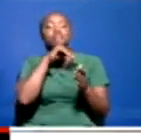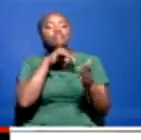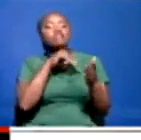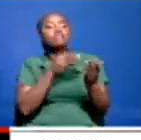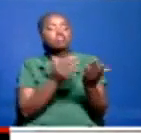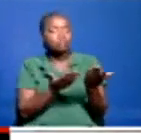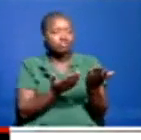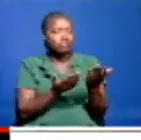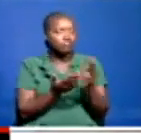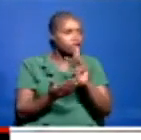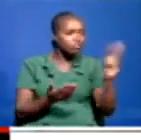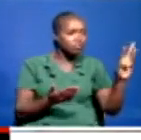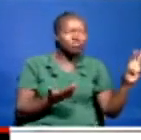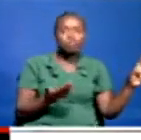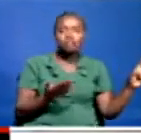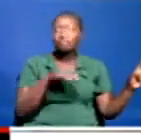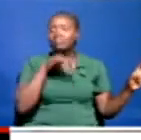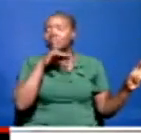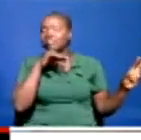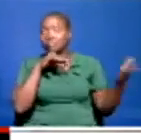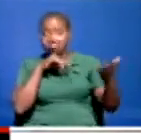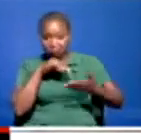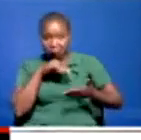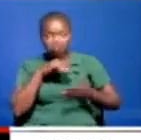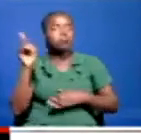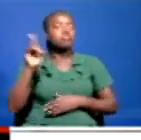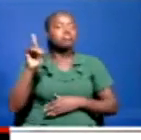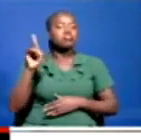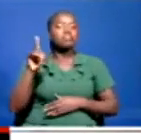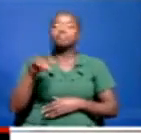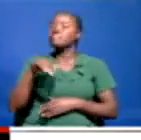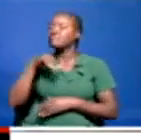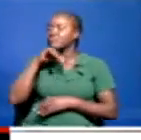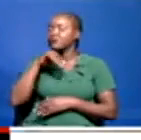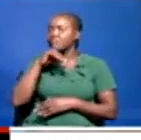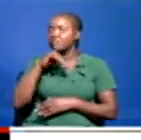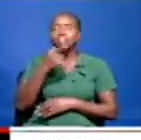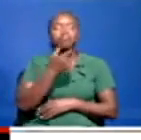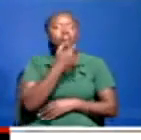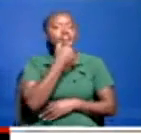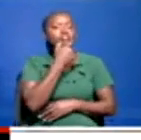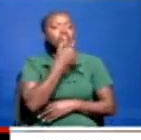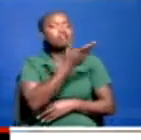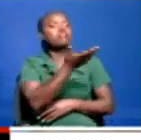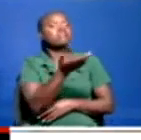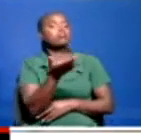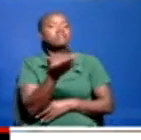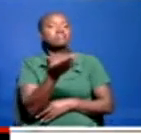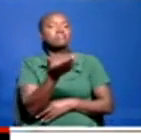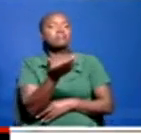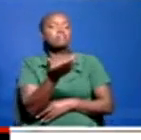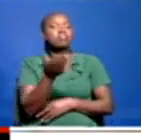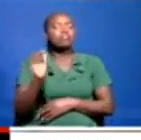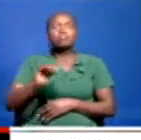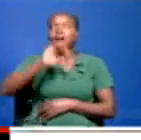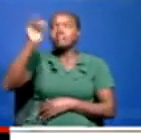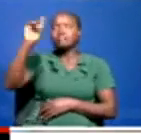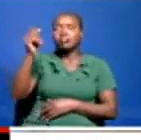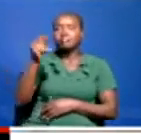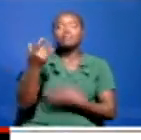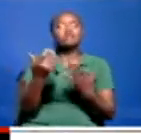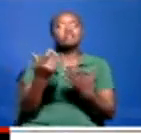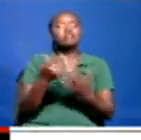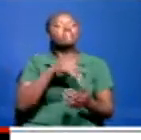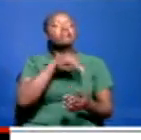ukienda western Nairobi Nyanza hata mlima Kenya sasa ni ngome